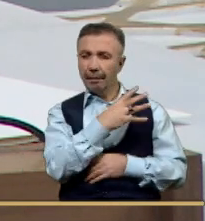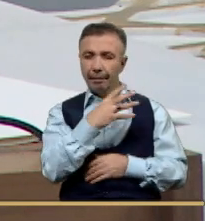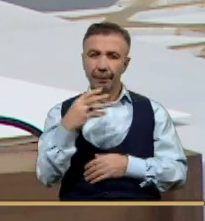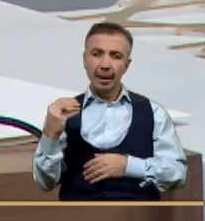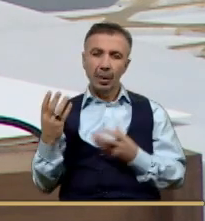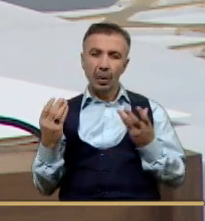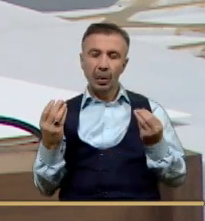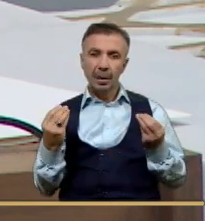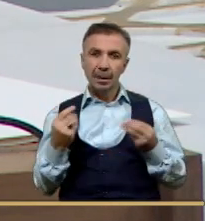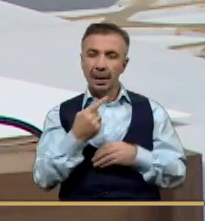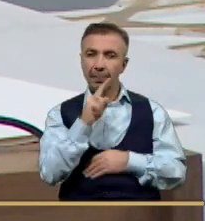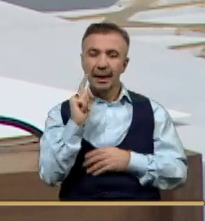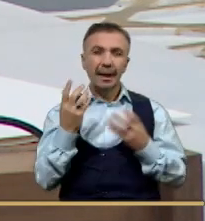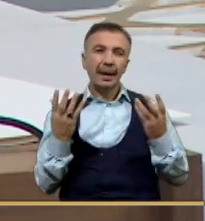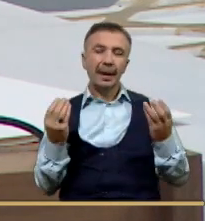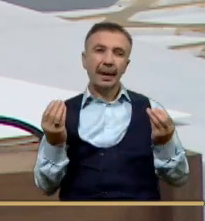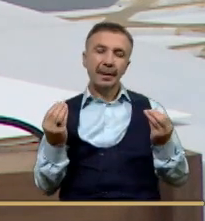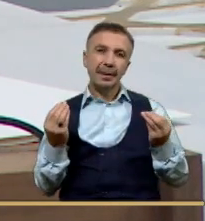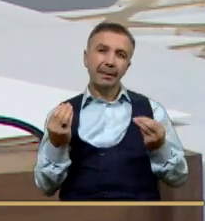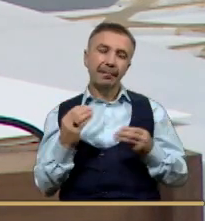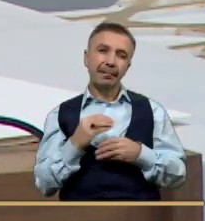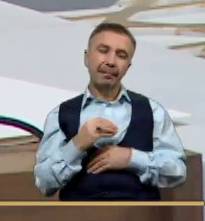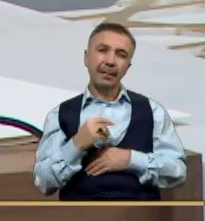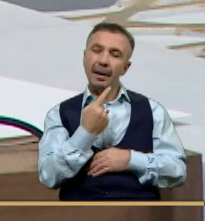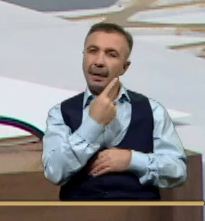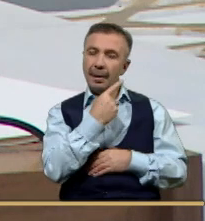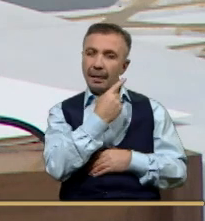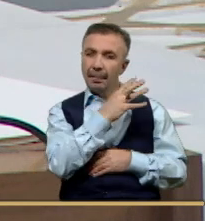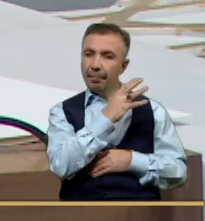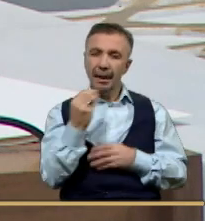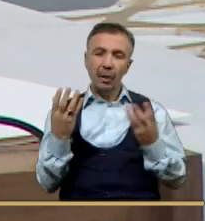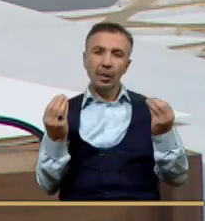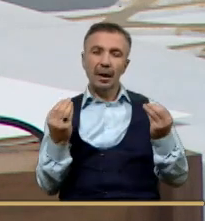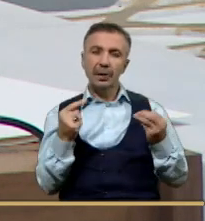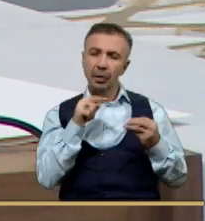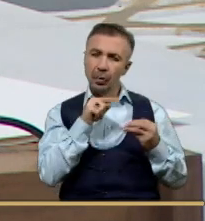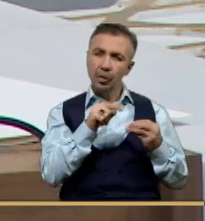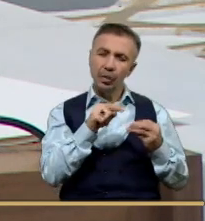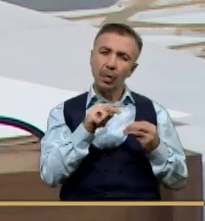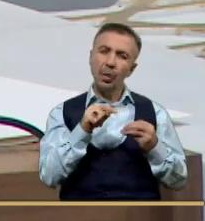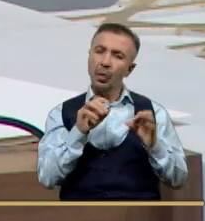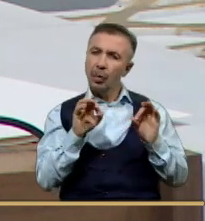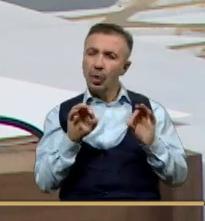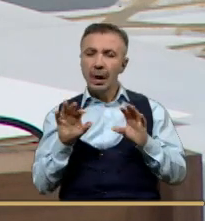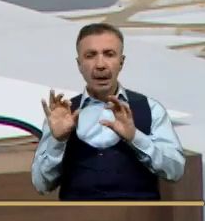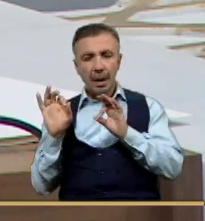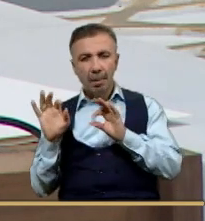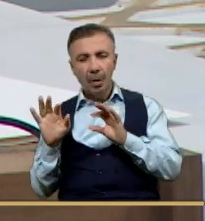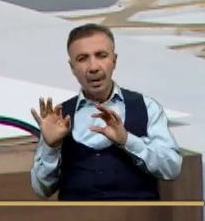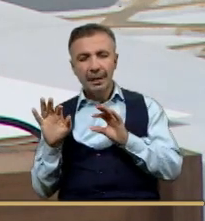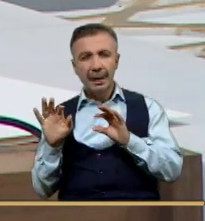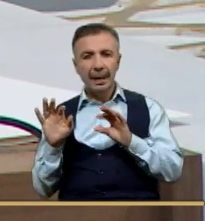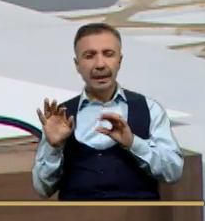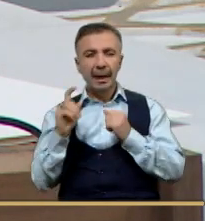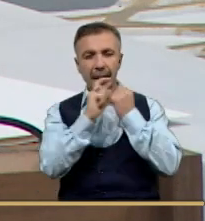milyonlarca, binlerce demiyorum, milyonlarca insanlar şu veya bu şekilde bu terör